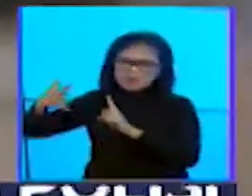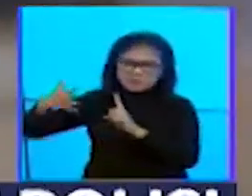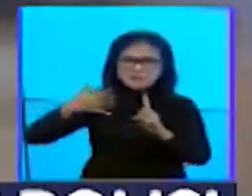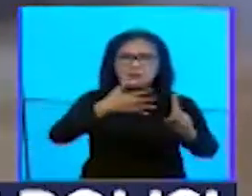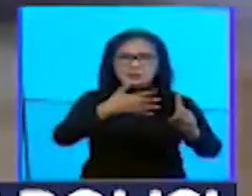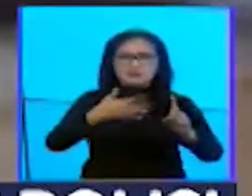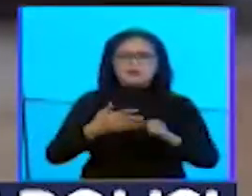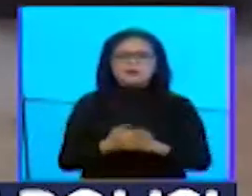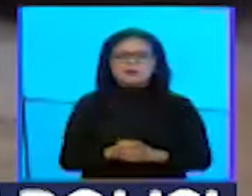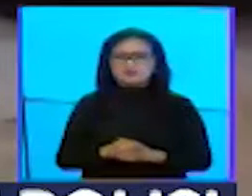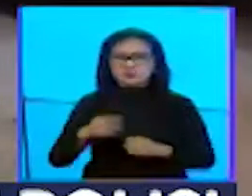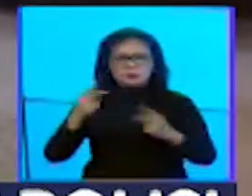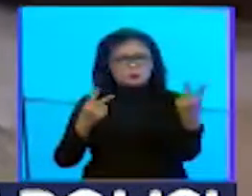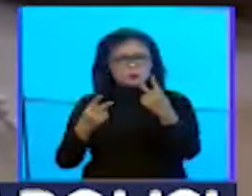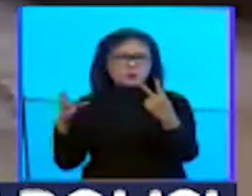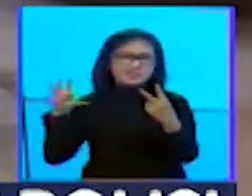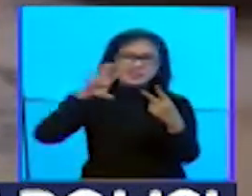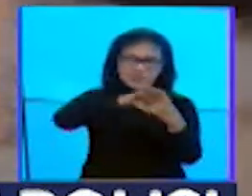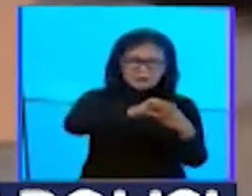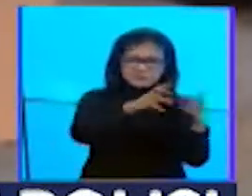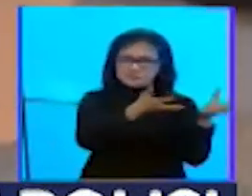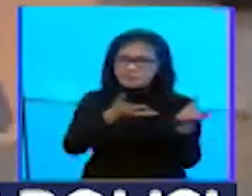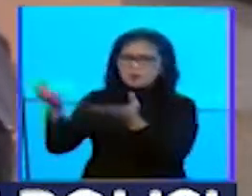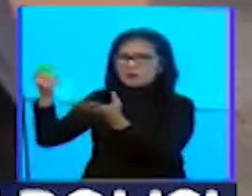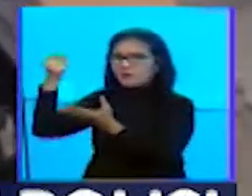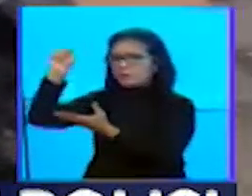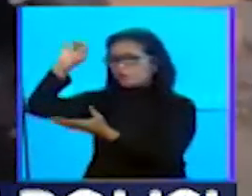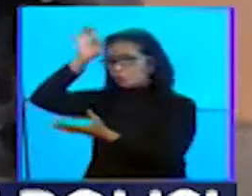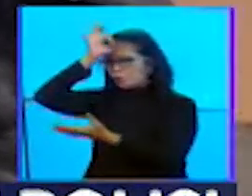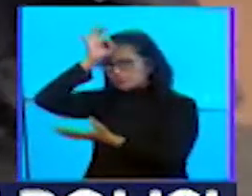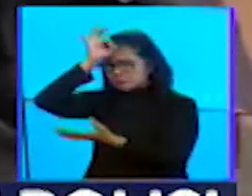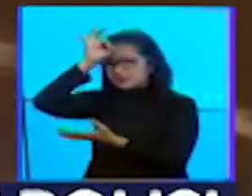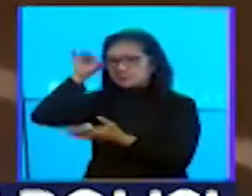Dua pemuda yang berhasil ditangkap diamankan ke Mapolsek Jatinegara untuk menjalani